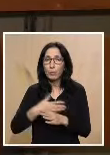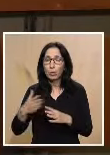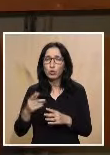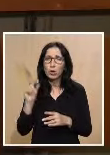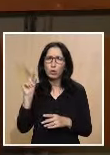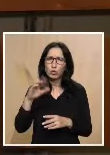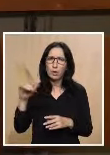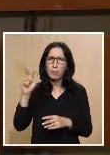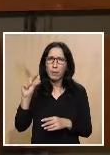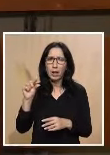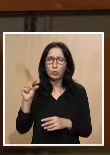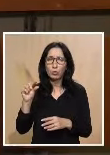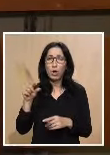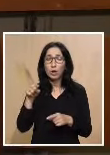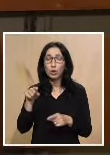още малко